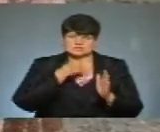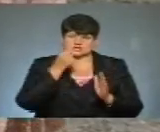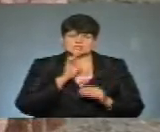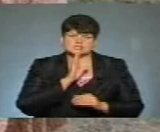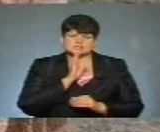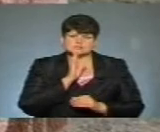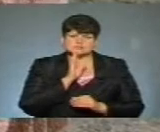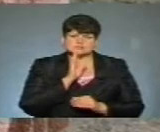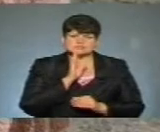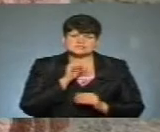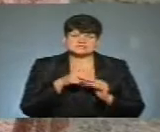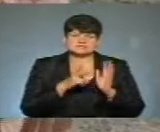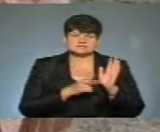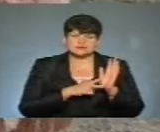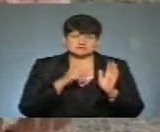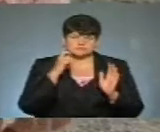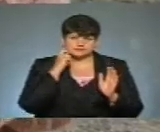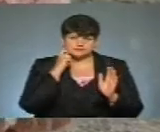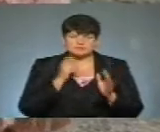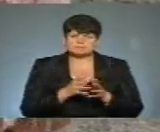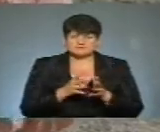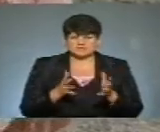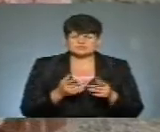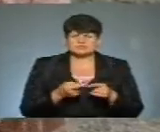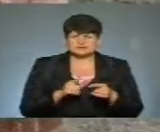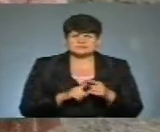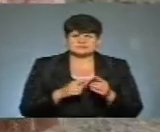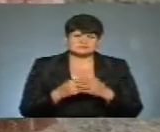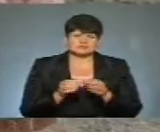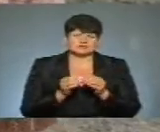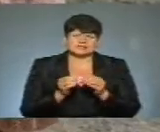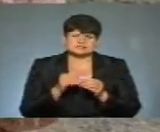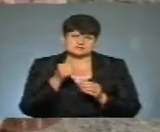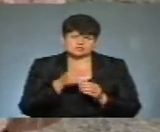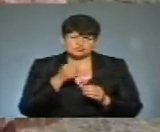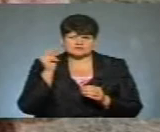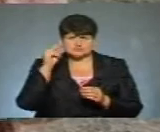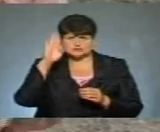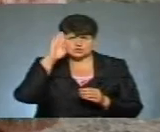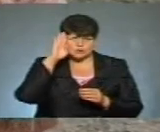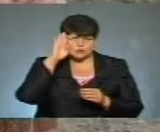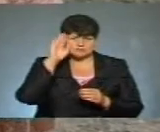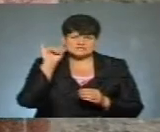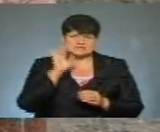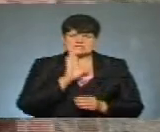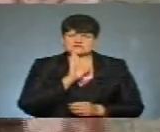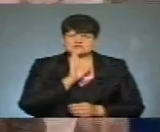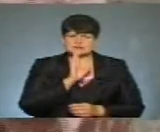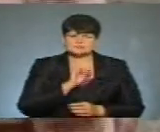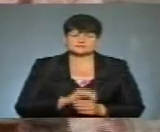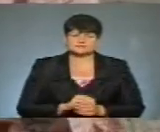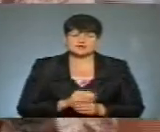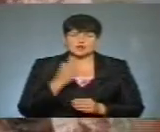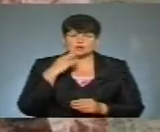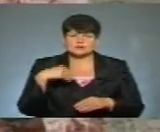там 17. Здебільшого це близько 10 років навчаються хлопці і дівчата. Коли